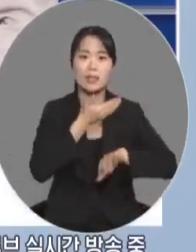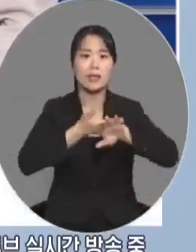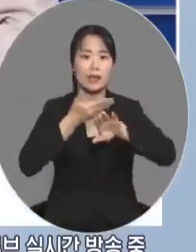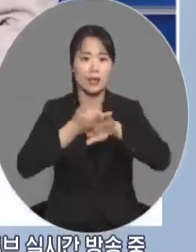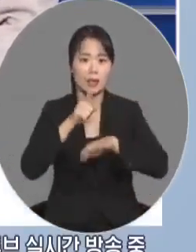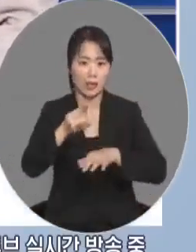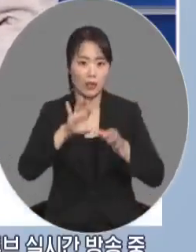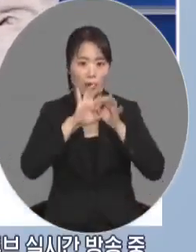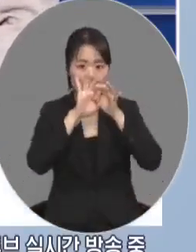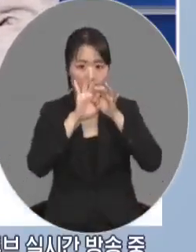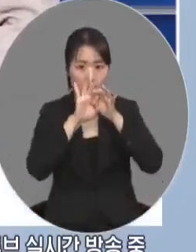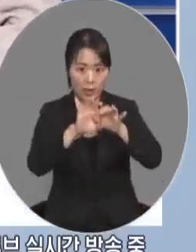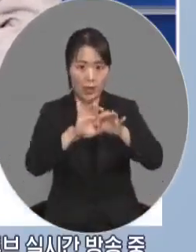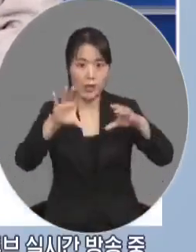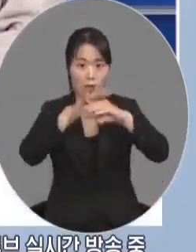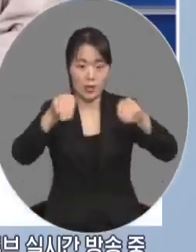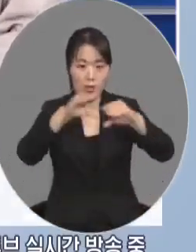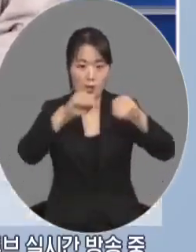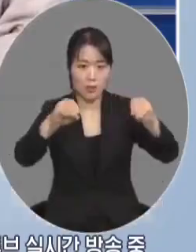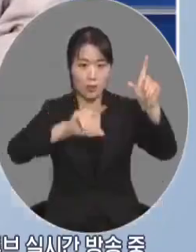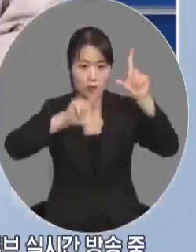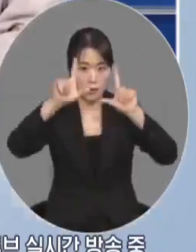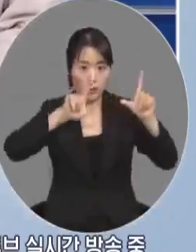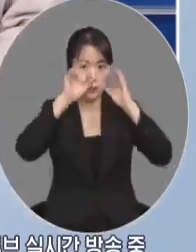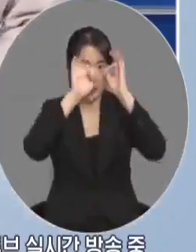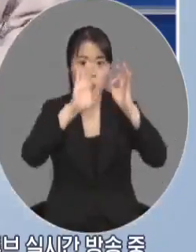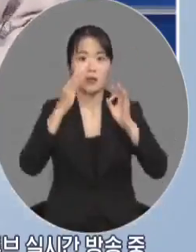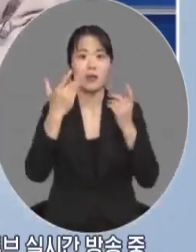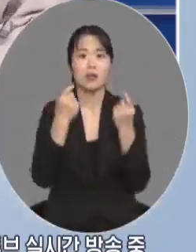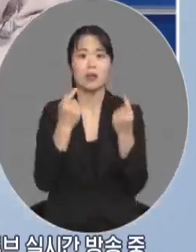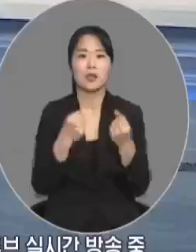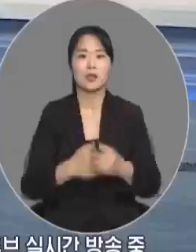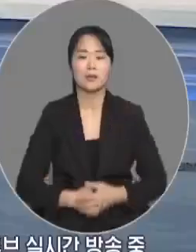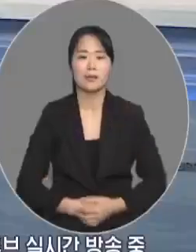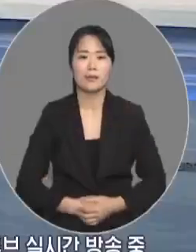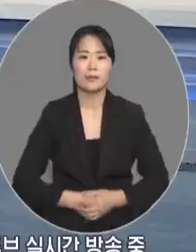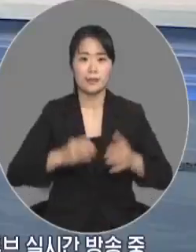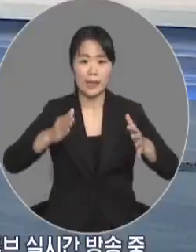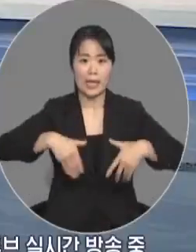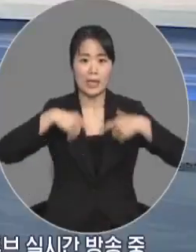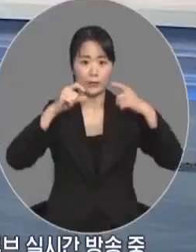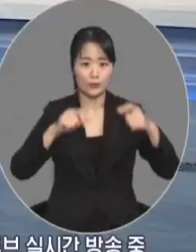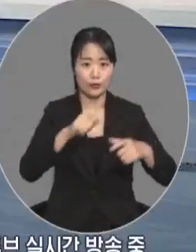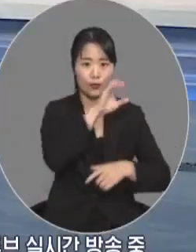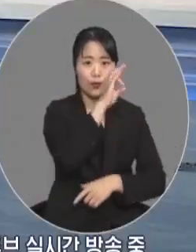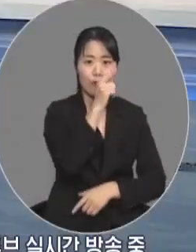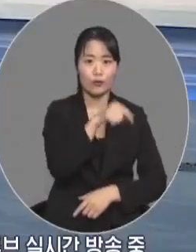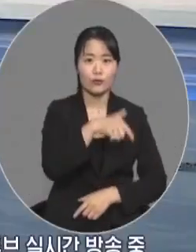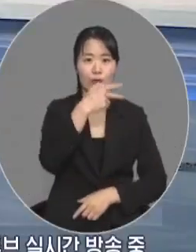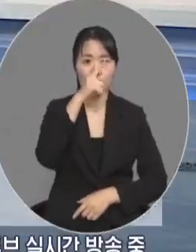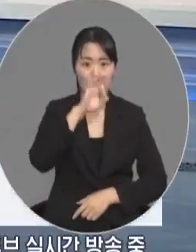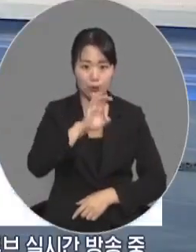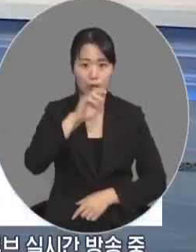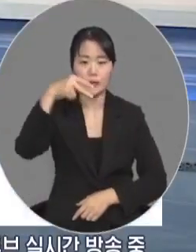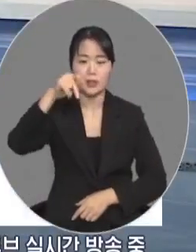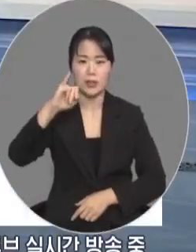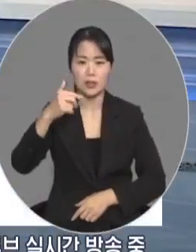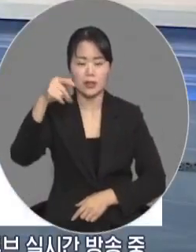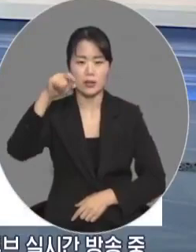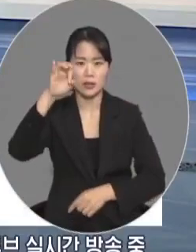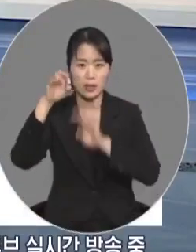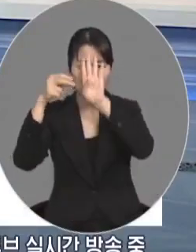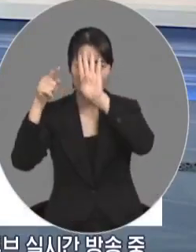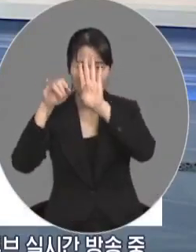의회와의 관계를 어떻게 풀어낼지 지켜볼 대목입니다. 예. 네, 남구 옥동과 신정 4동에서 치러진